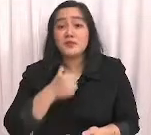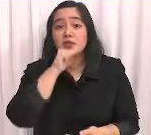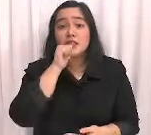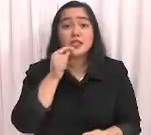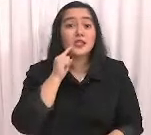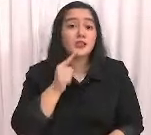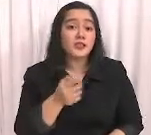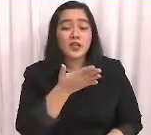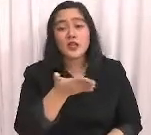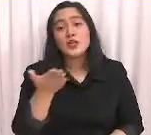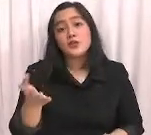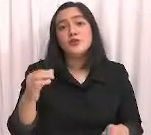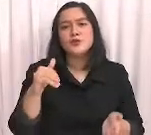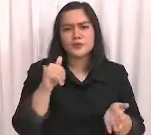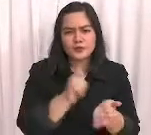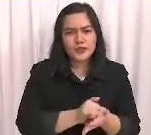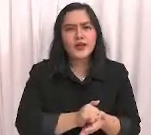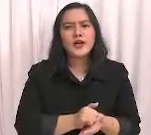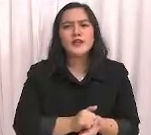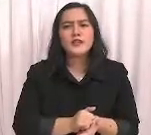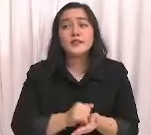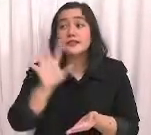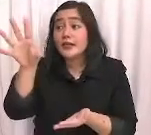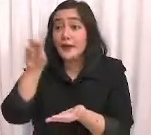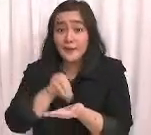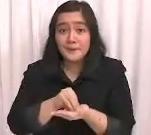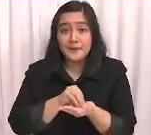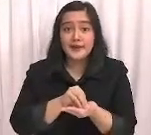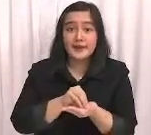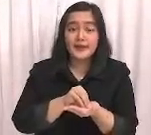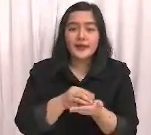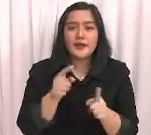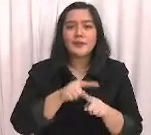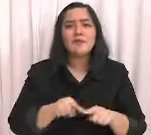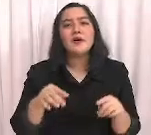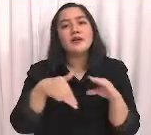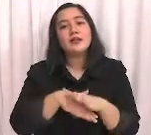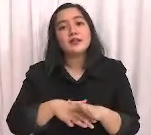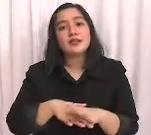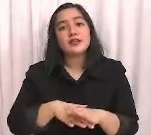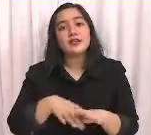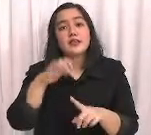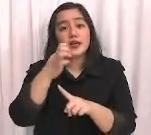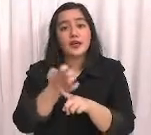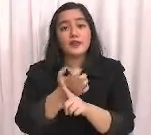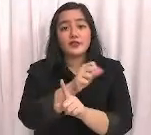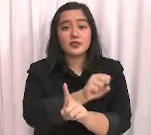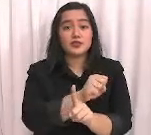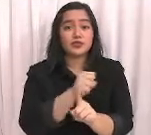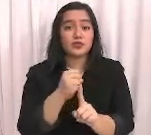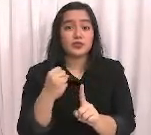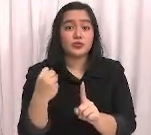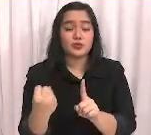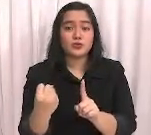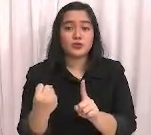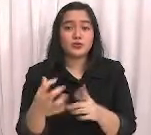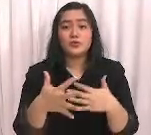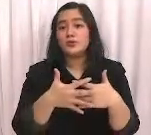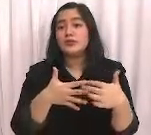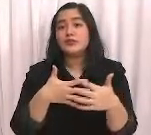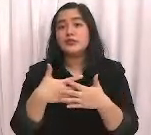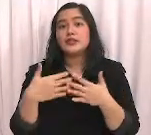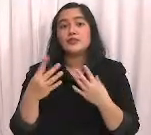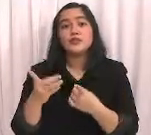isang nanay o gayahin nyo isang asawa. But in every situation, mga kapatid, at bawat ginagawa ng